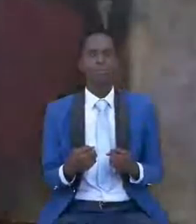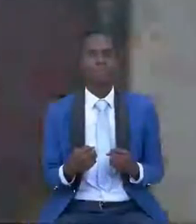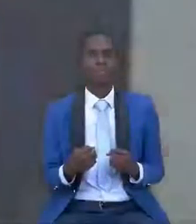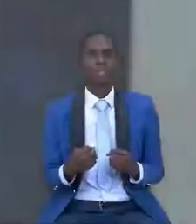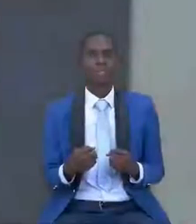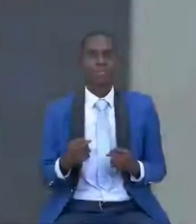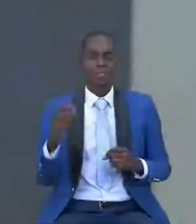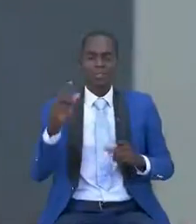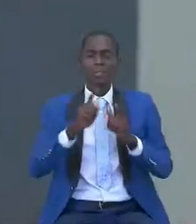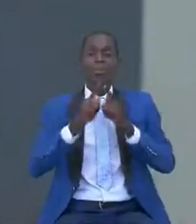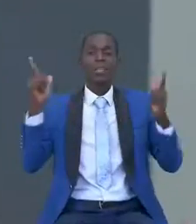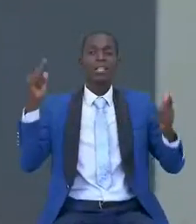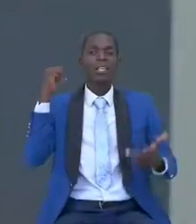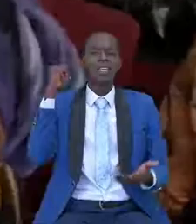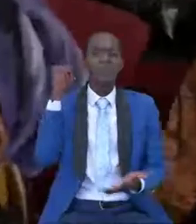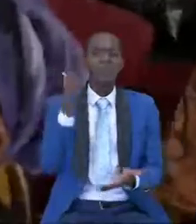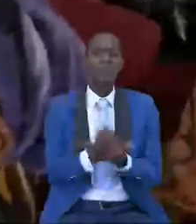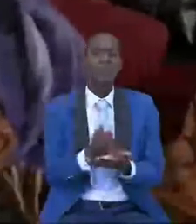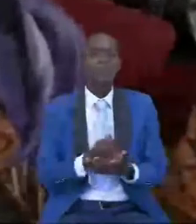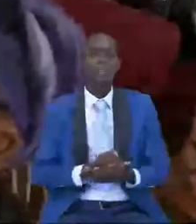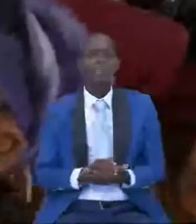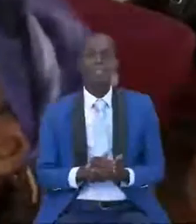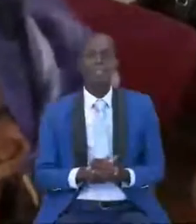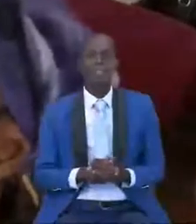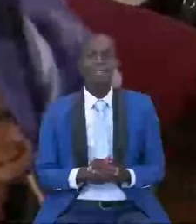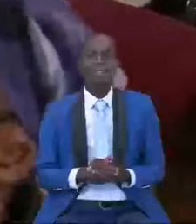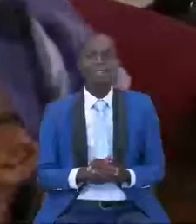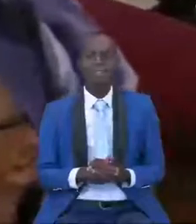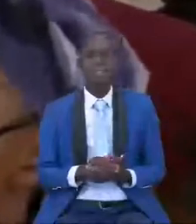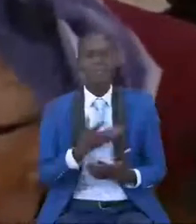À un amen mondial.